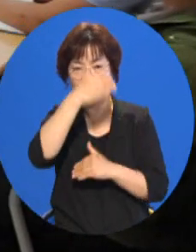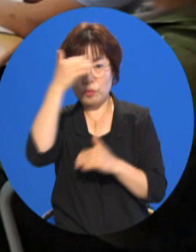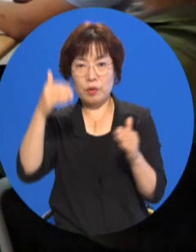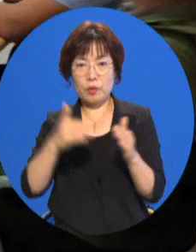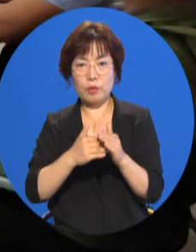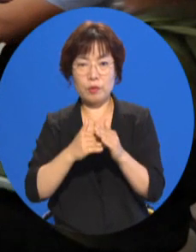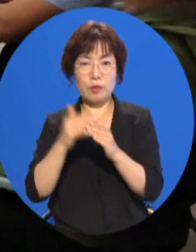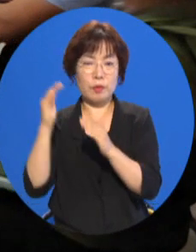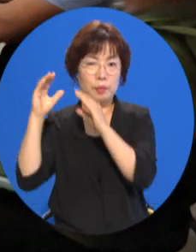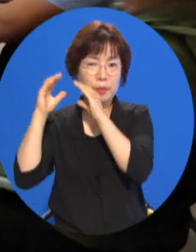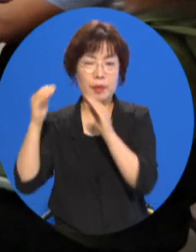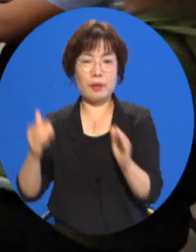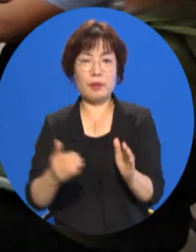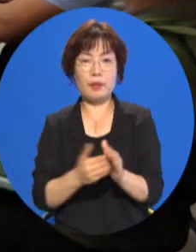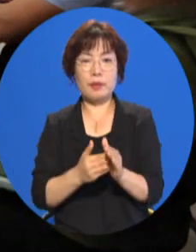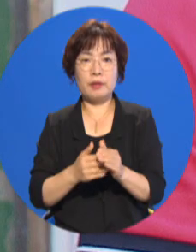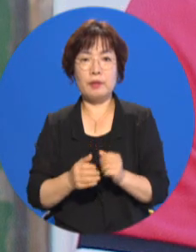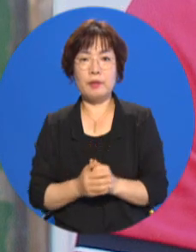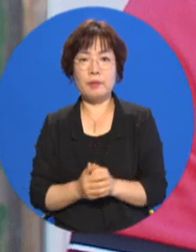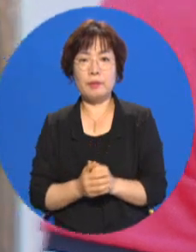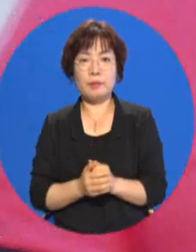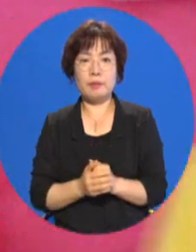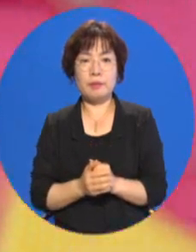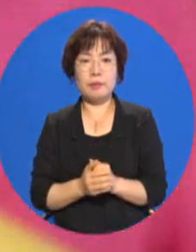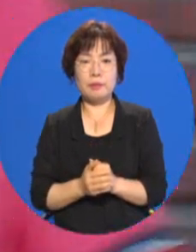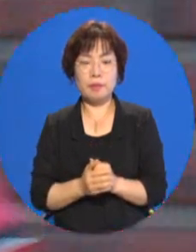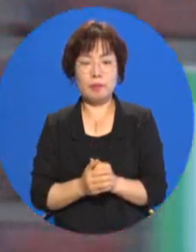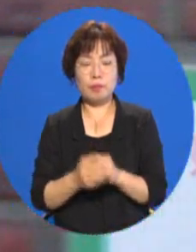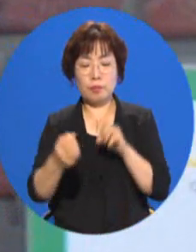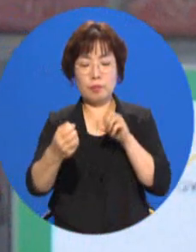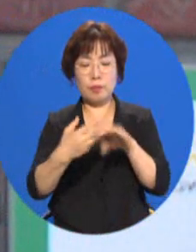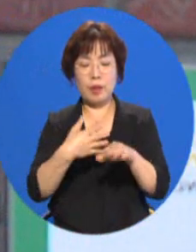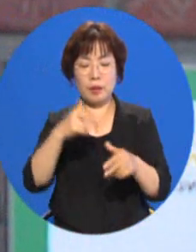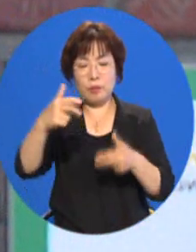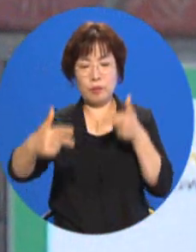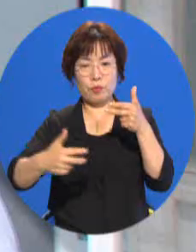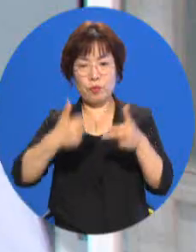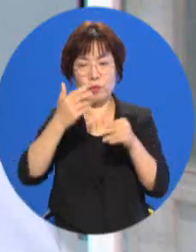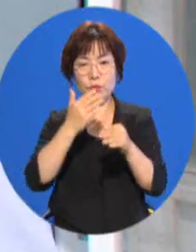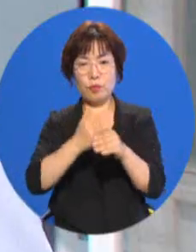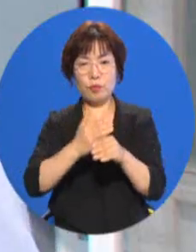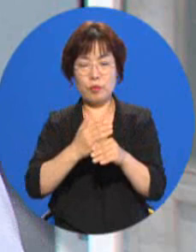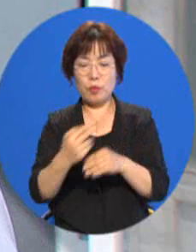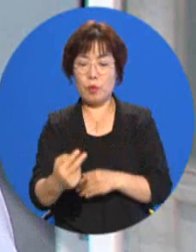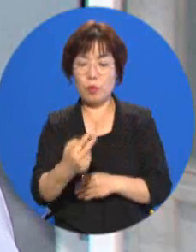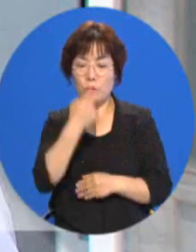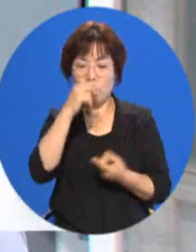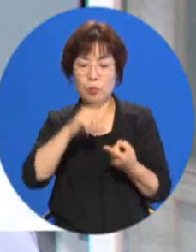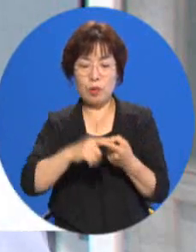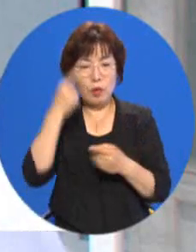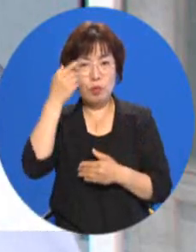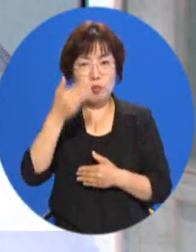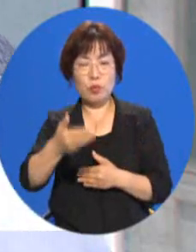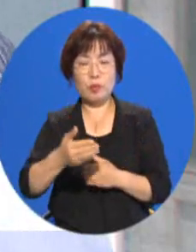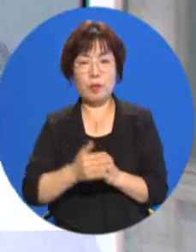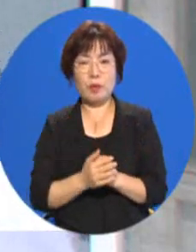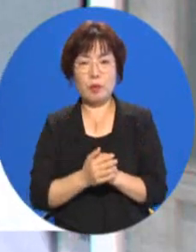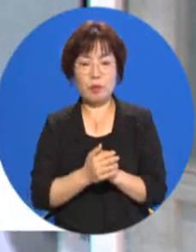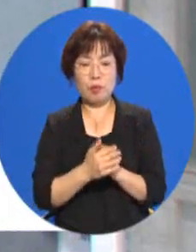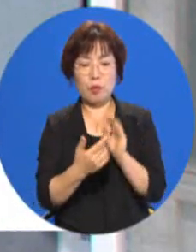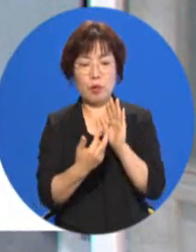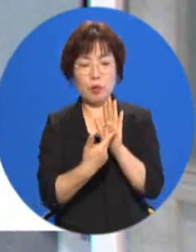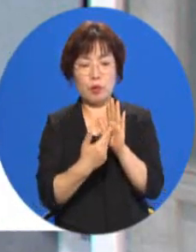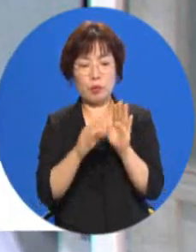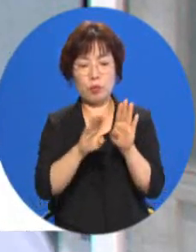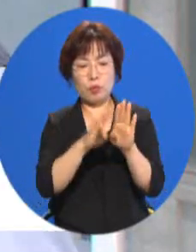설명을 듣는 수준에 그쳤습니다. 이 역시 반응은 엇갈렸습니다. 공기나 이런 것이 어쨌습니까? 라고 하니까